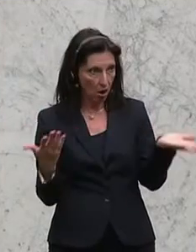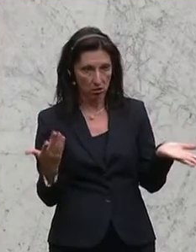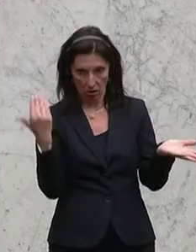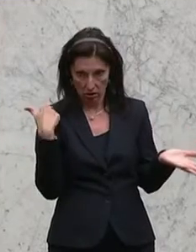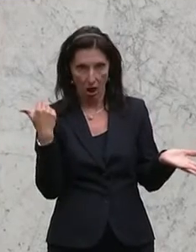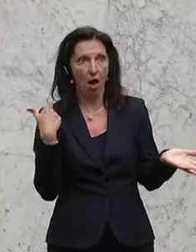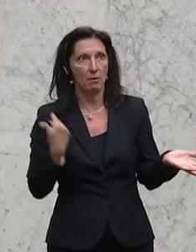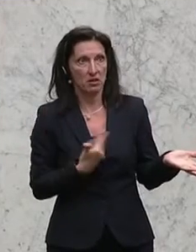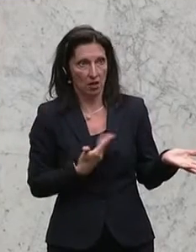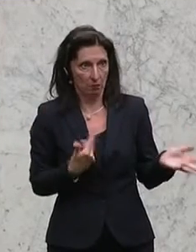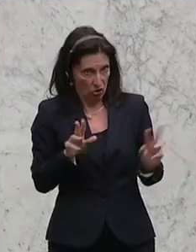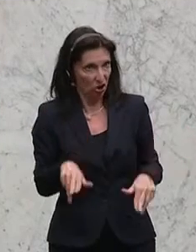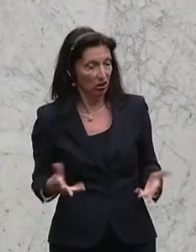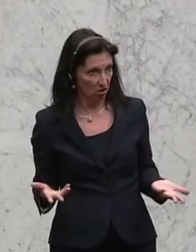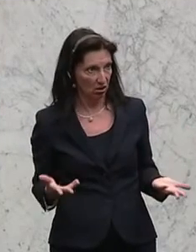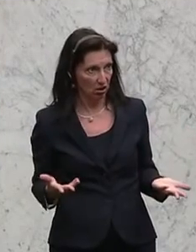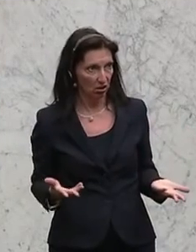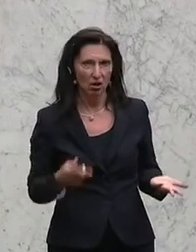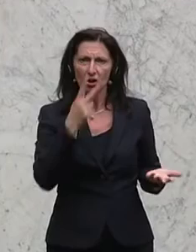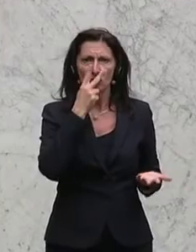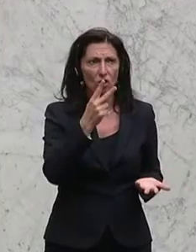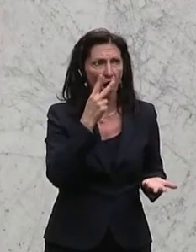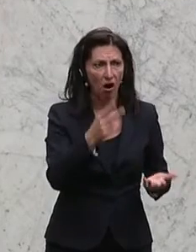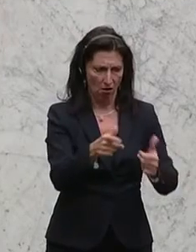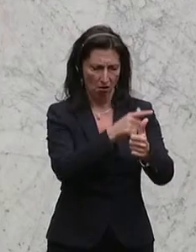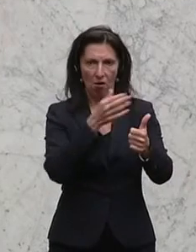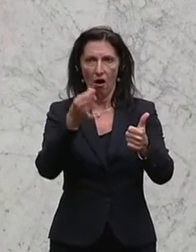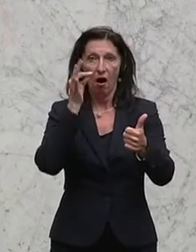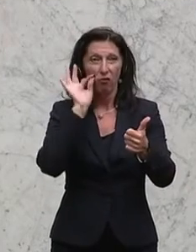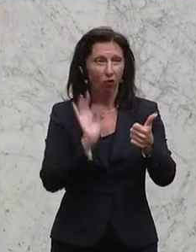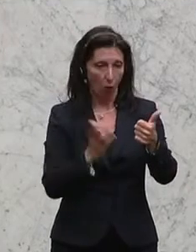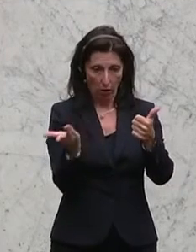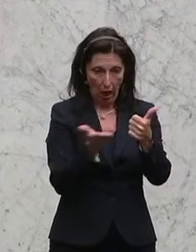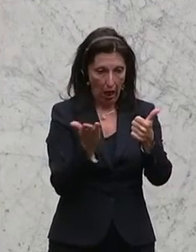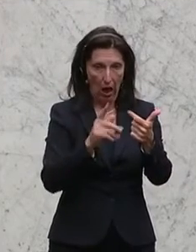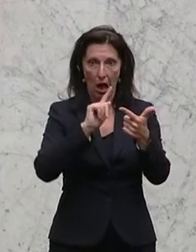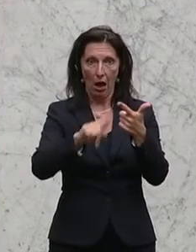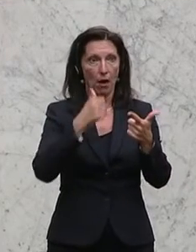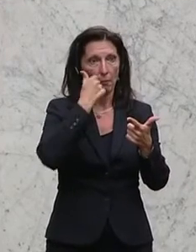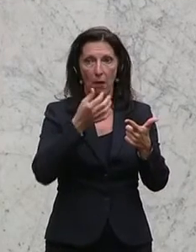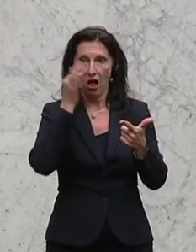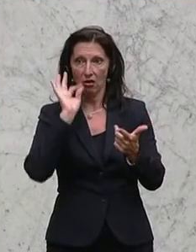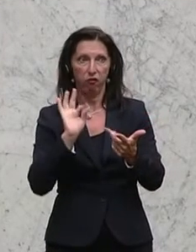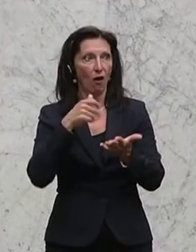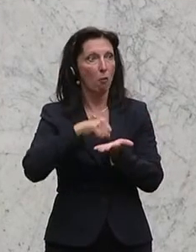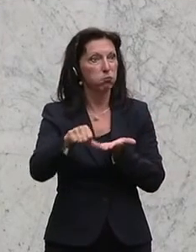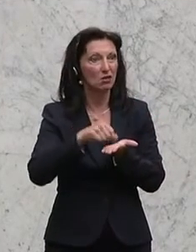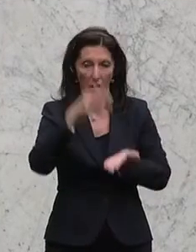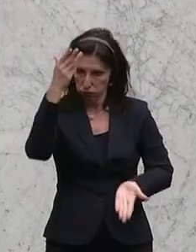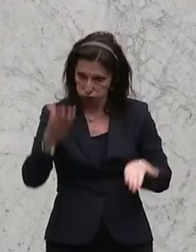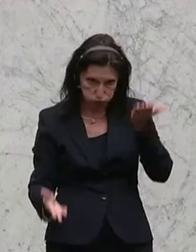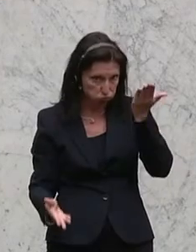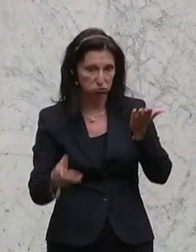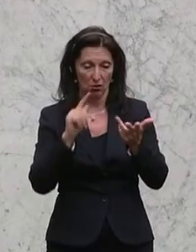wir uns die Frauenarmut anschauen, indem wir uns den Gender Pay Gap anschauen, die ungleiche Verteilung der bezahlt-unbezahlten